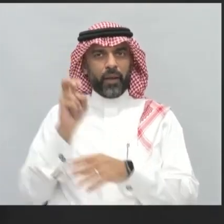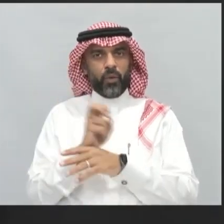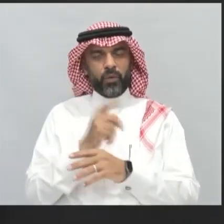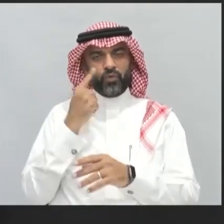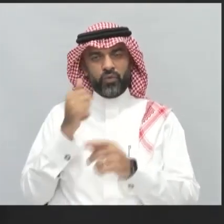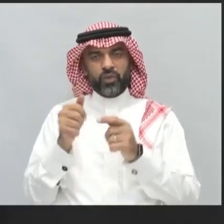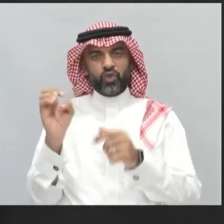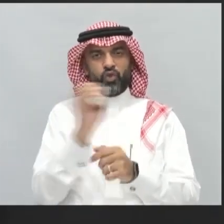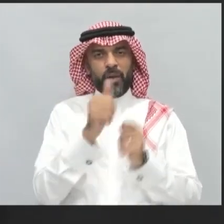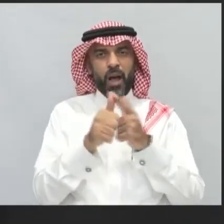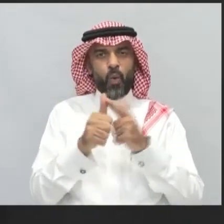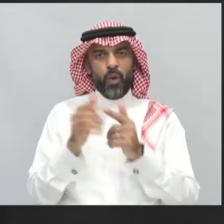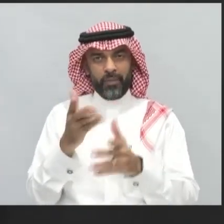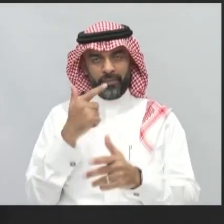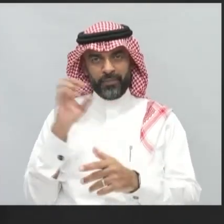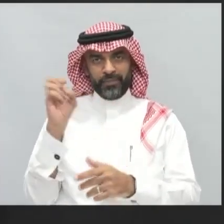الجمله الاولى